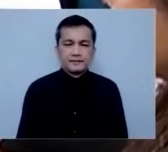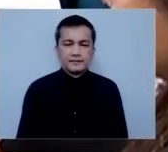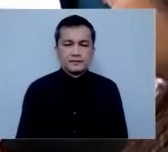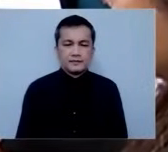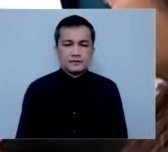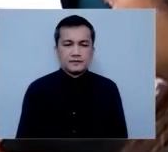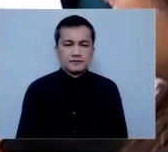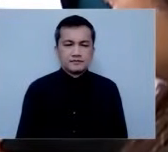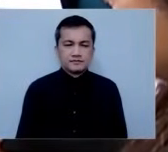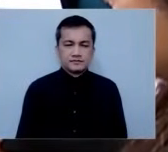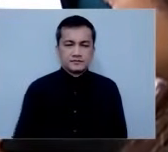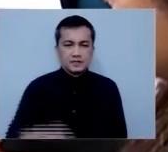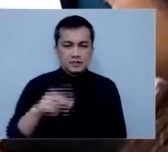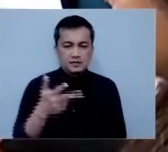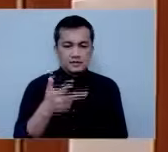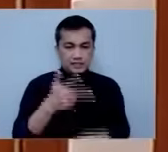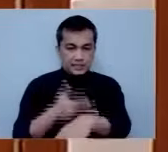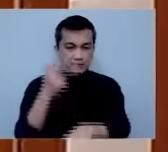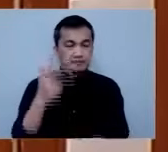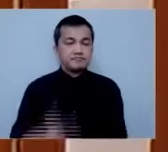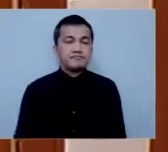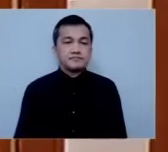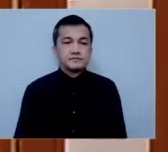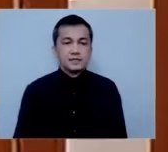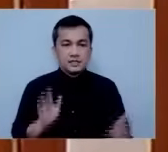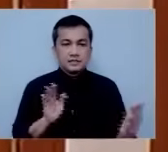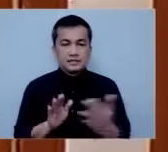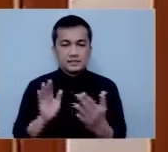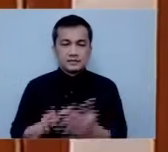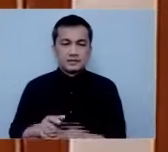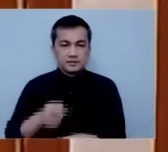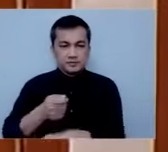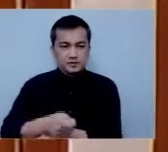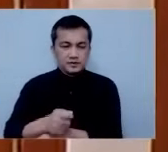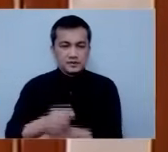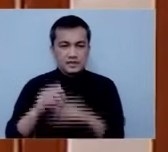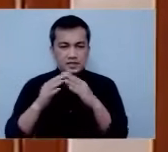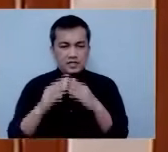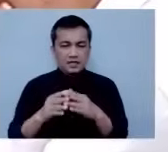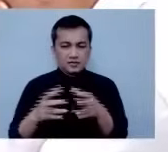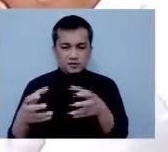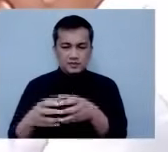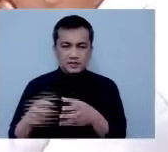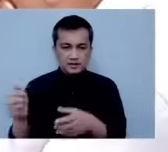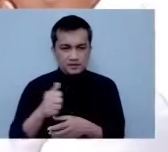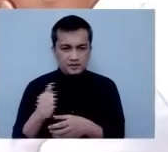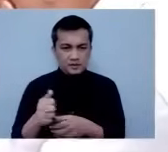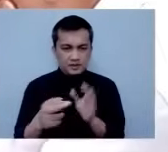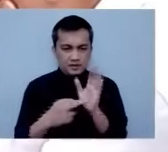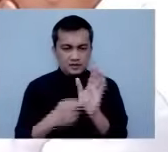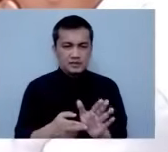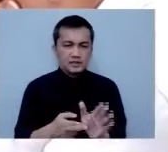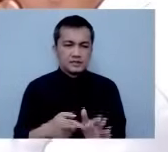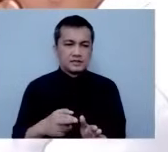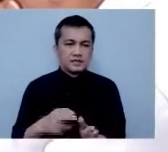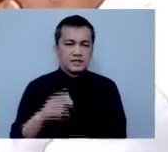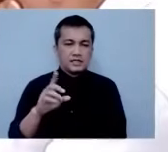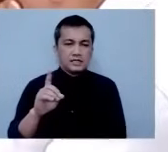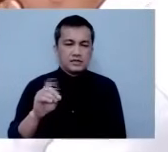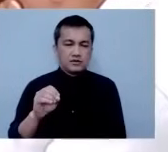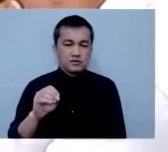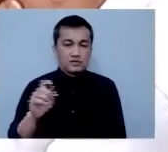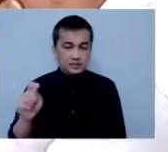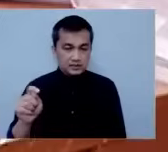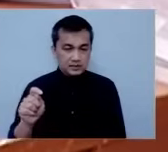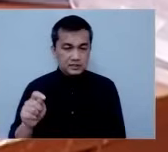Sa ikatlong pagkakataon, nagharap-harap sa pagdinig ng House Committee on Transportation ang mga kinatawan ng Department of Transportation, Land